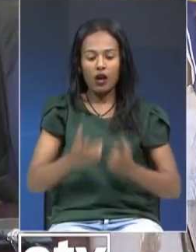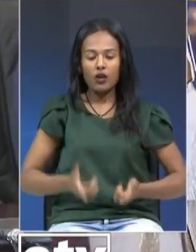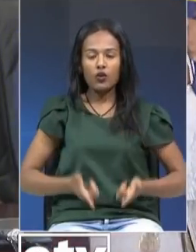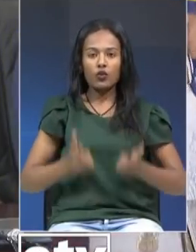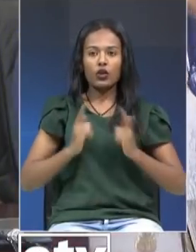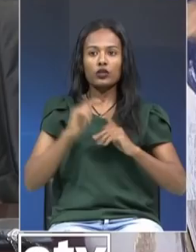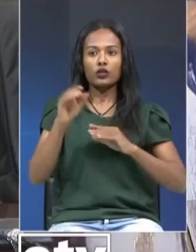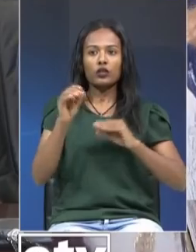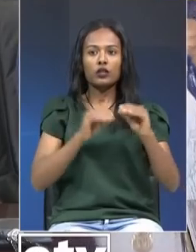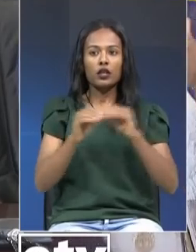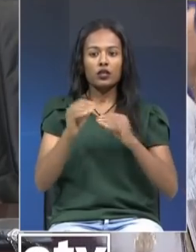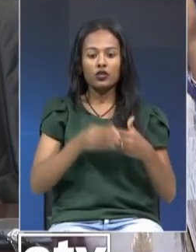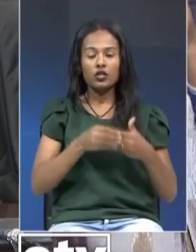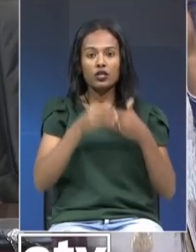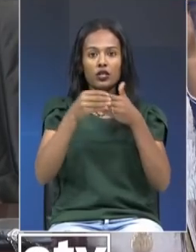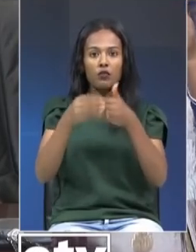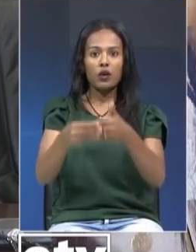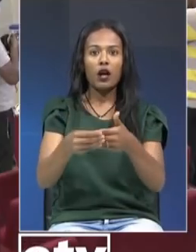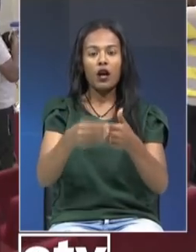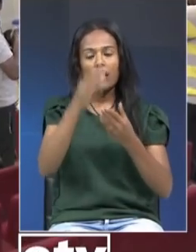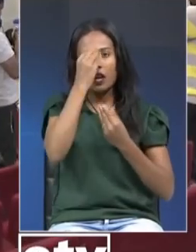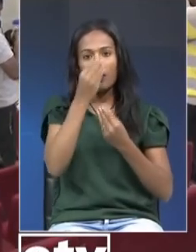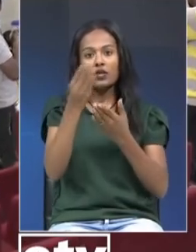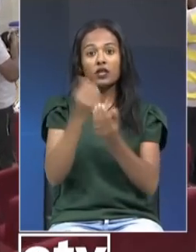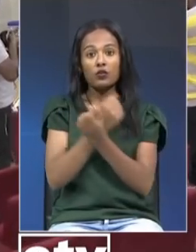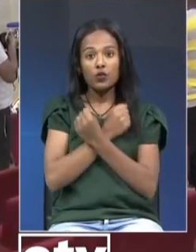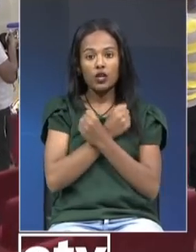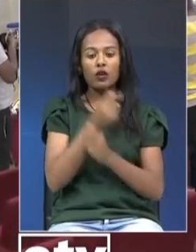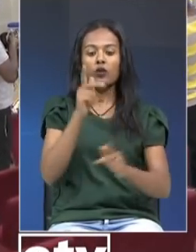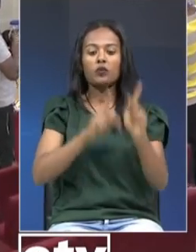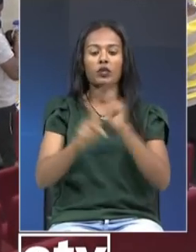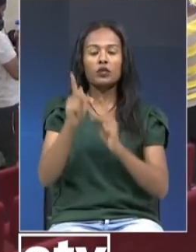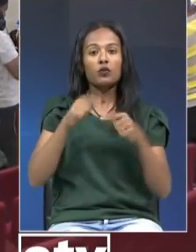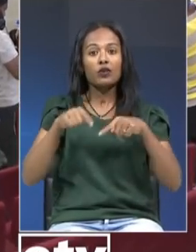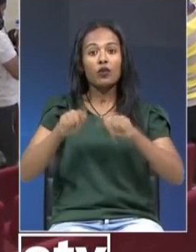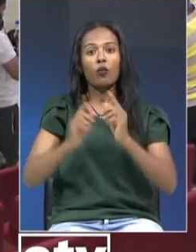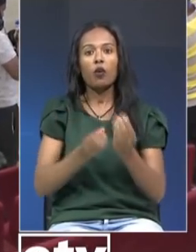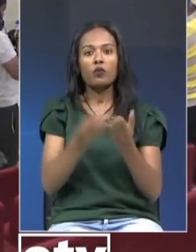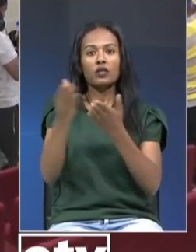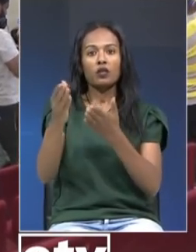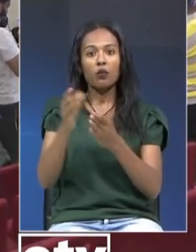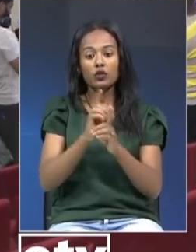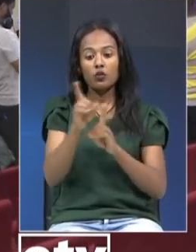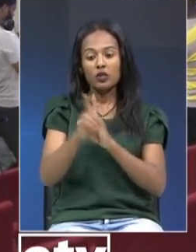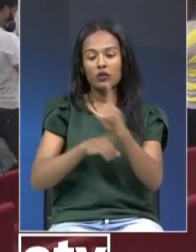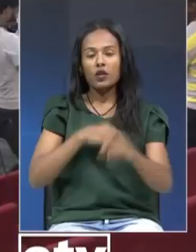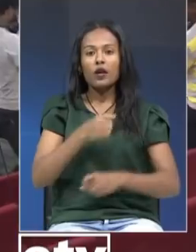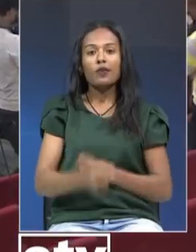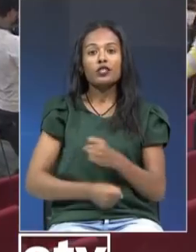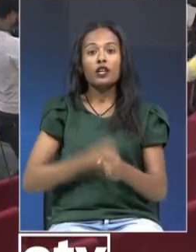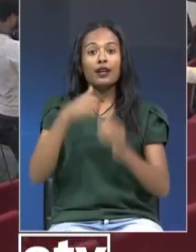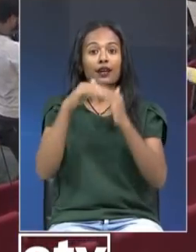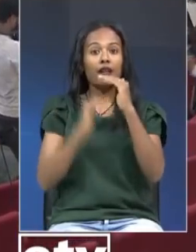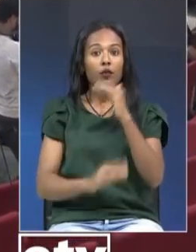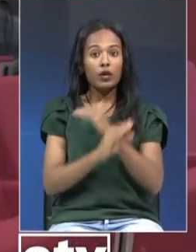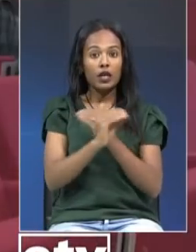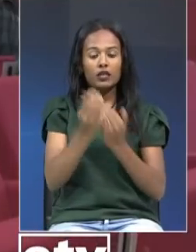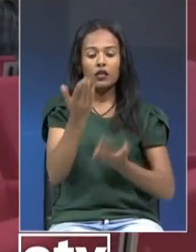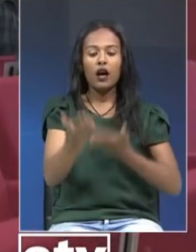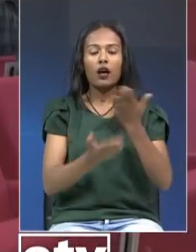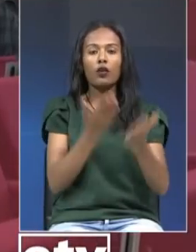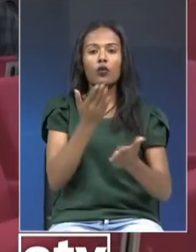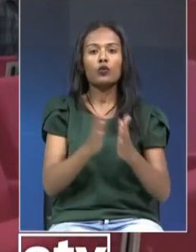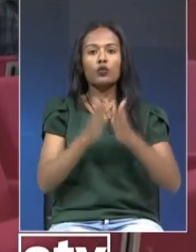ህይወታችንን እንቅስቃሴያችንን እንድንመራ ለማሳሰብ ወዳለሁ። ህብረተሰቡ ጥቆማ የሚሰጥባቸው መስመሮች መጨናነቅን ለመቀነስና